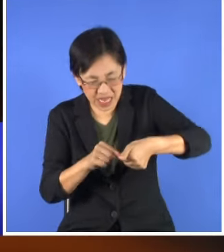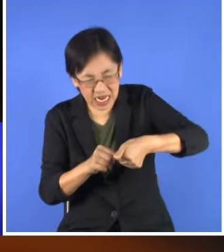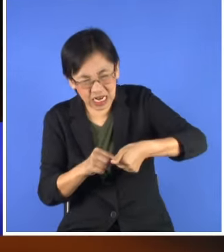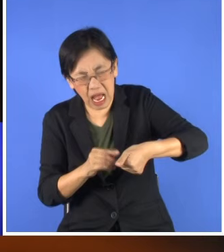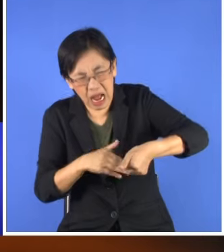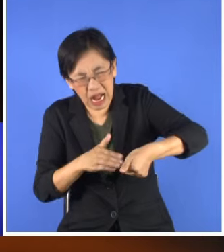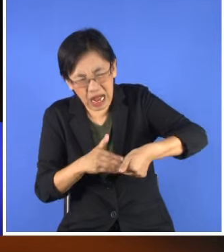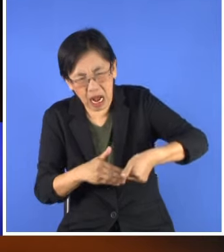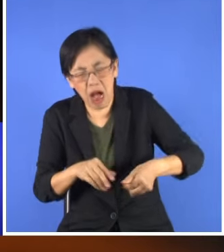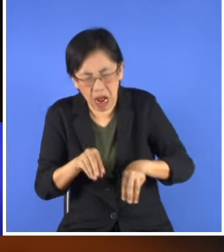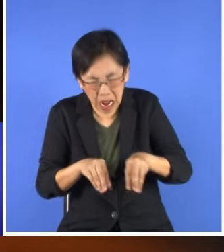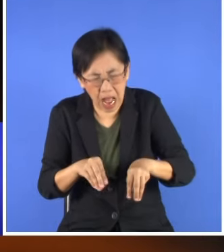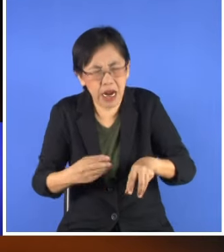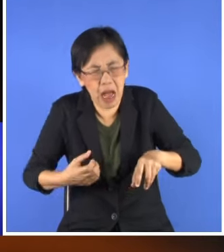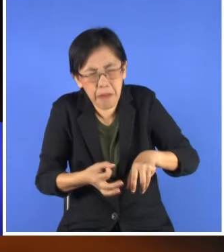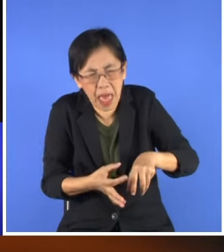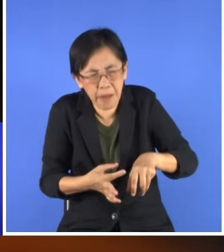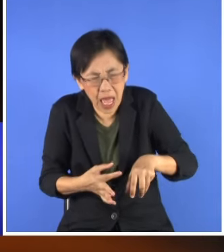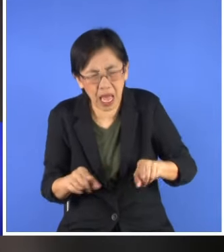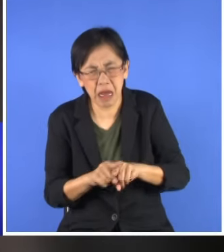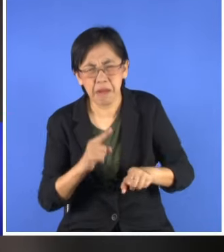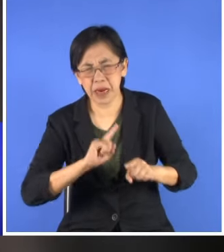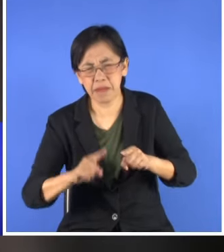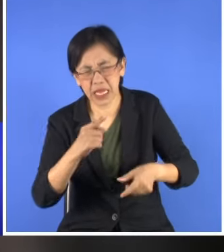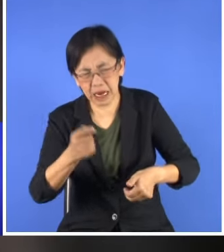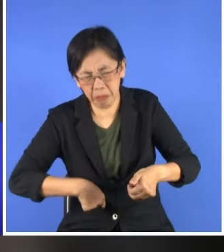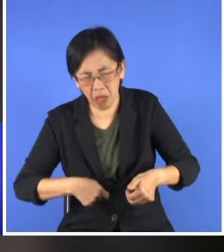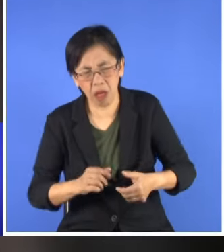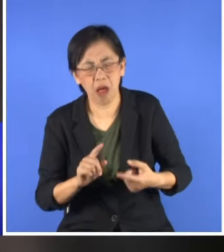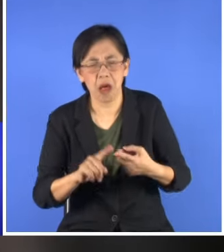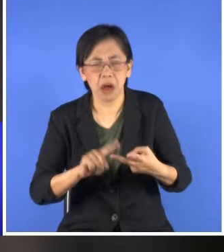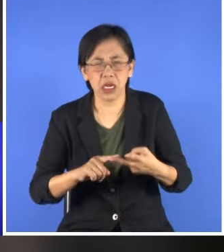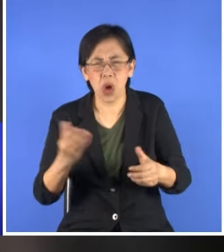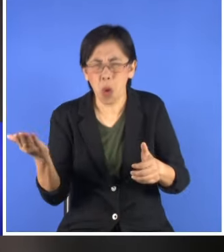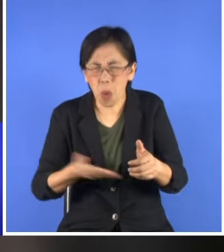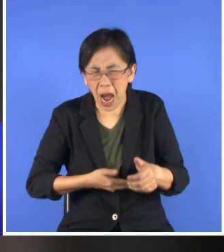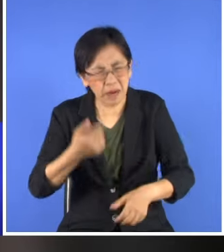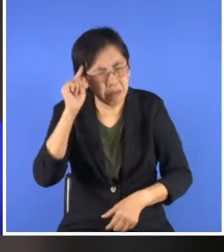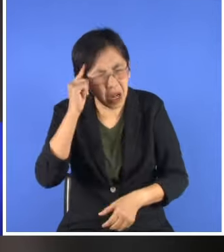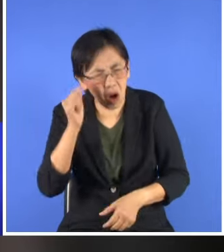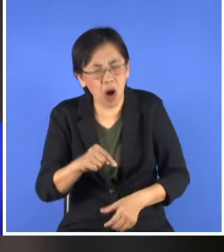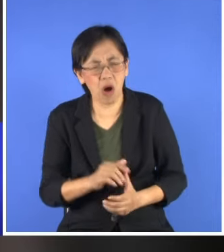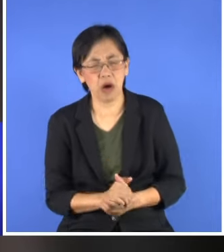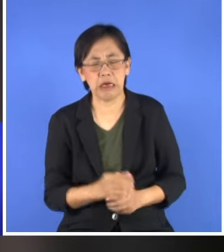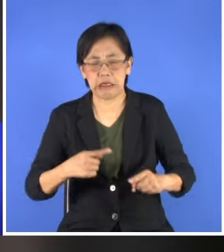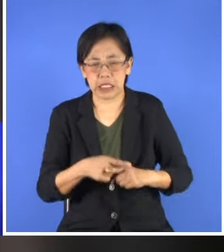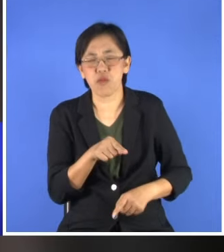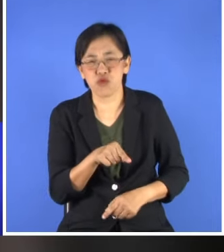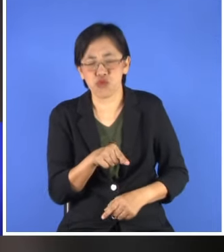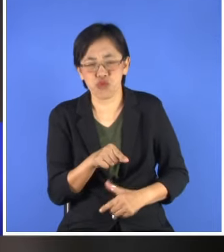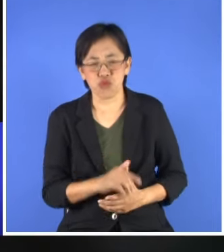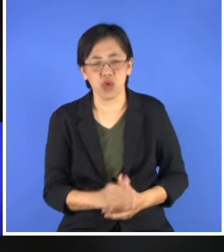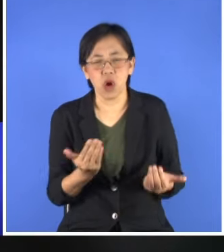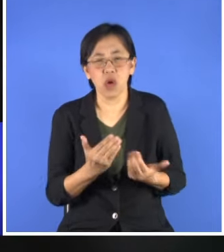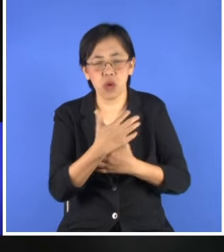ร่องรอยมีบาดแผลคล้ายๆก็ถูกมีดว่าอย่างงั้นเถอะหรือไม่ก็เป็นขวานเต่างๆที่ว่าเสับเข้าไปทีหลังบาดเจ็บอยู่นี่ลูกหมี